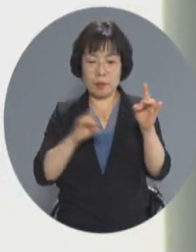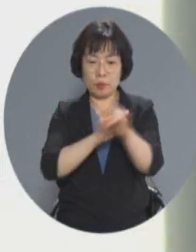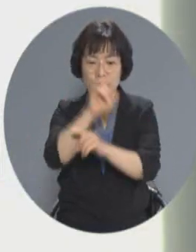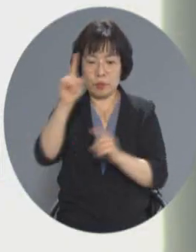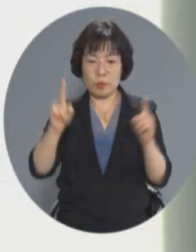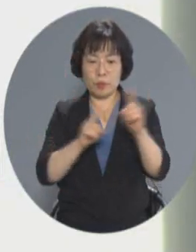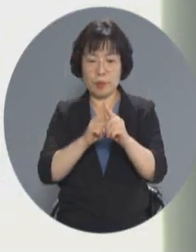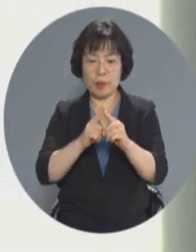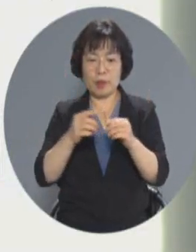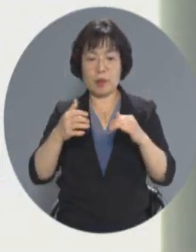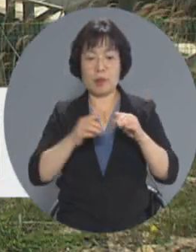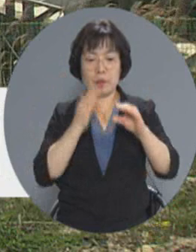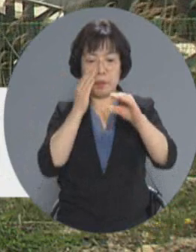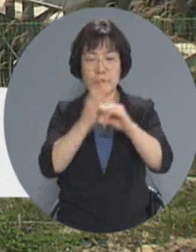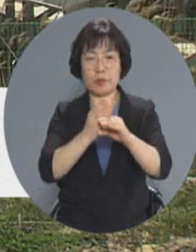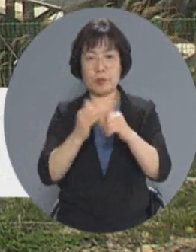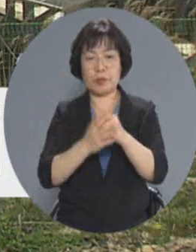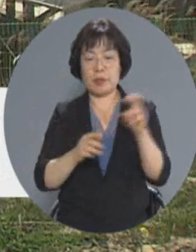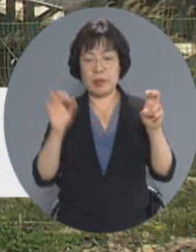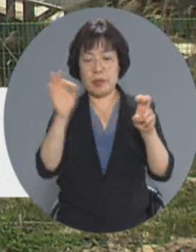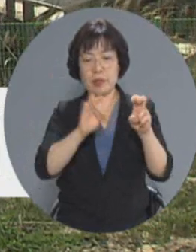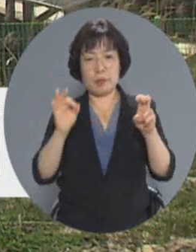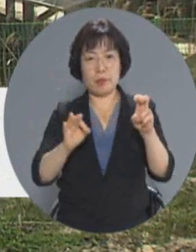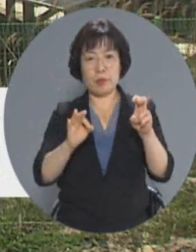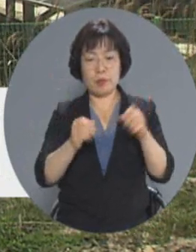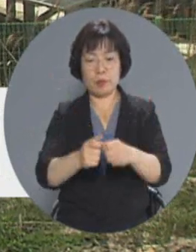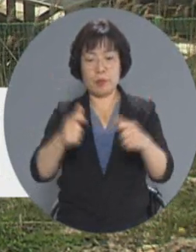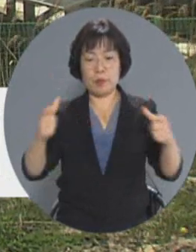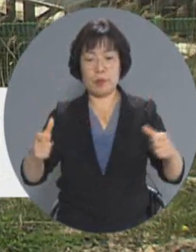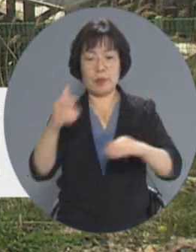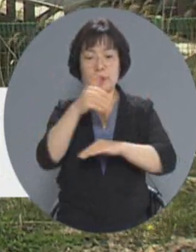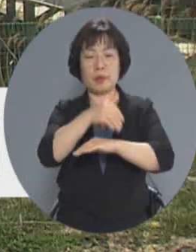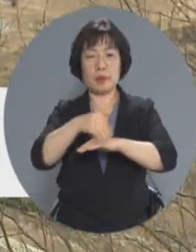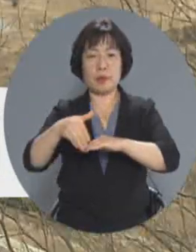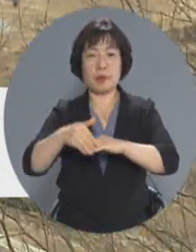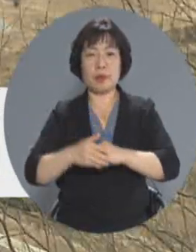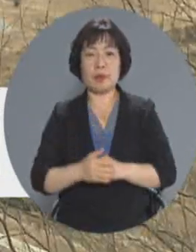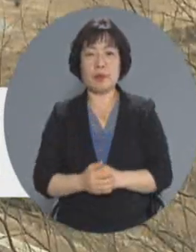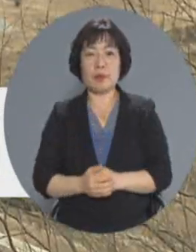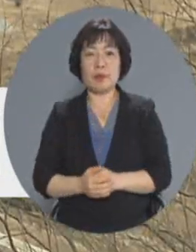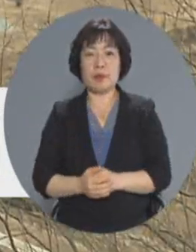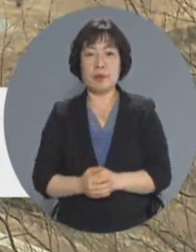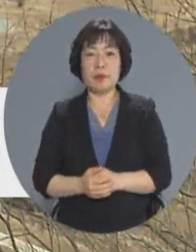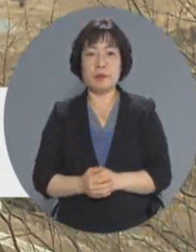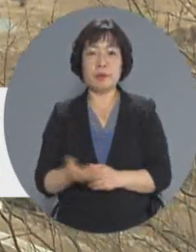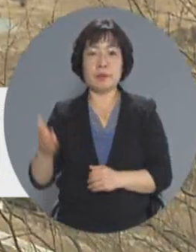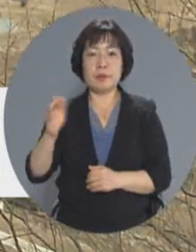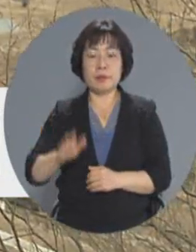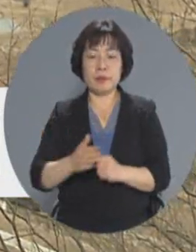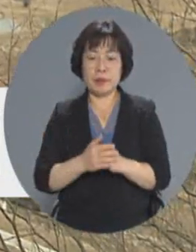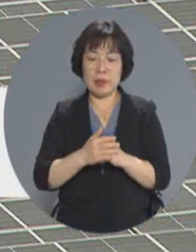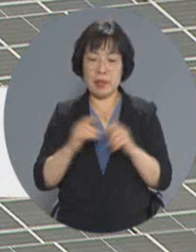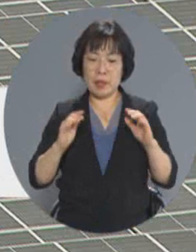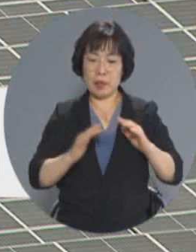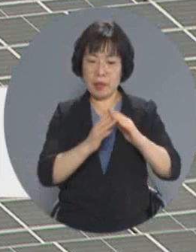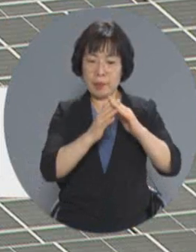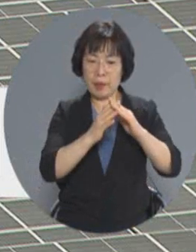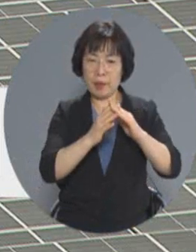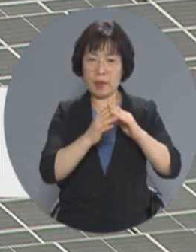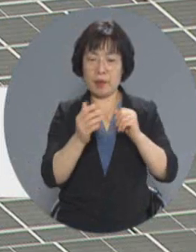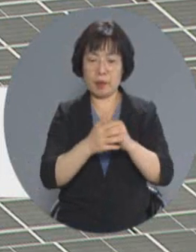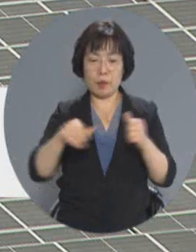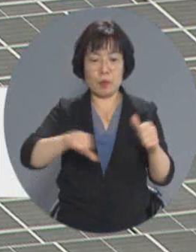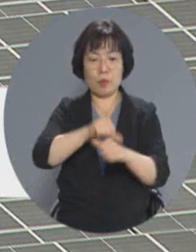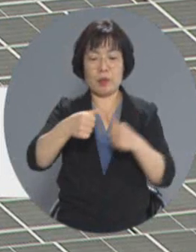신재생에너지 발전 비중을 20%까지 확대한다는 방침입니다. 하지만 개발의 그늘에는